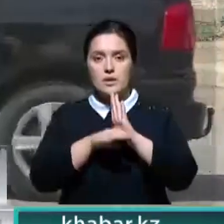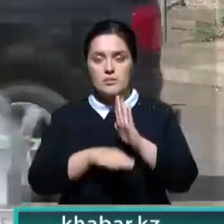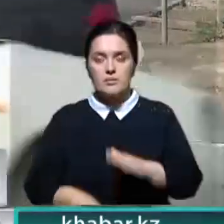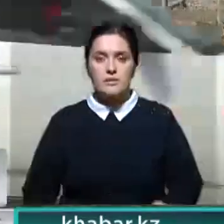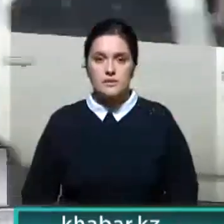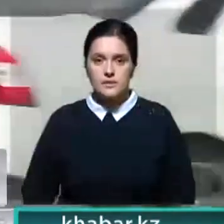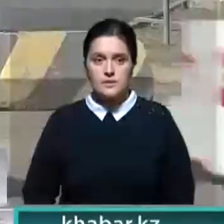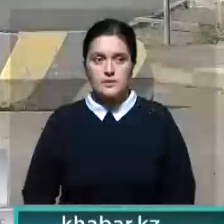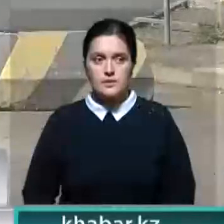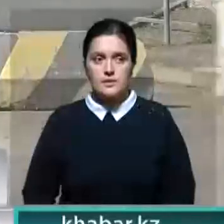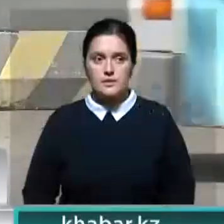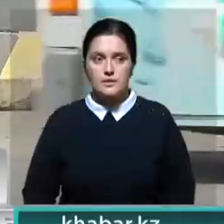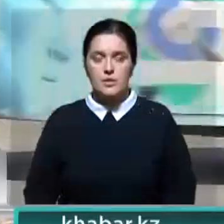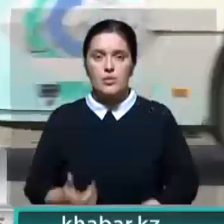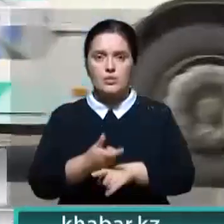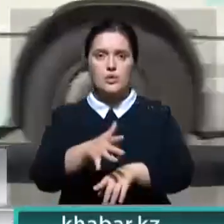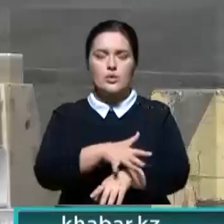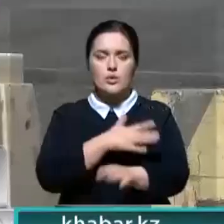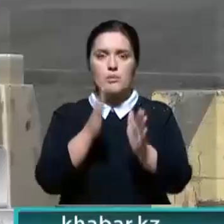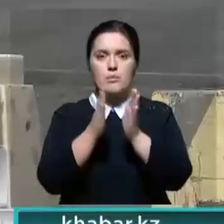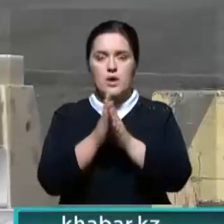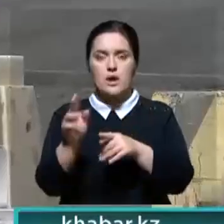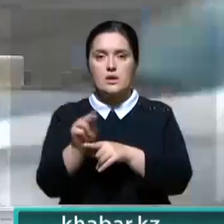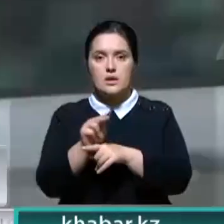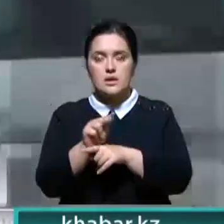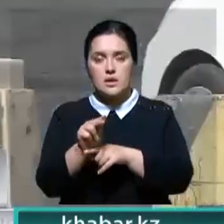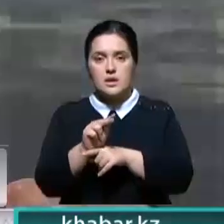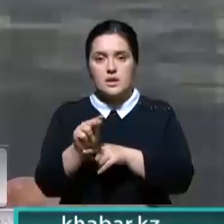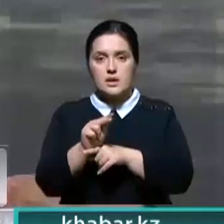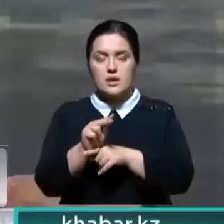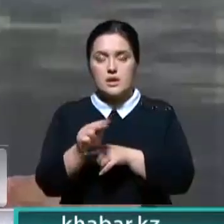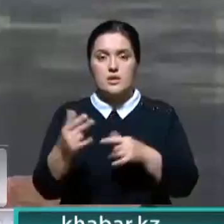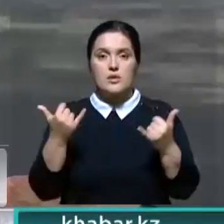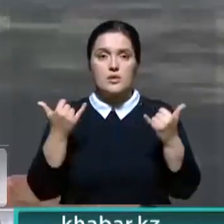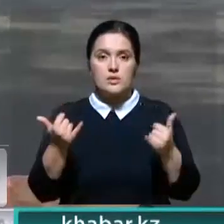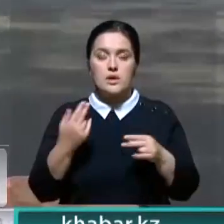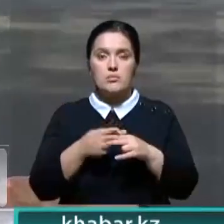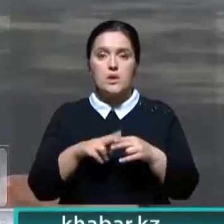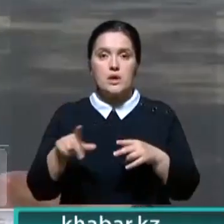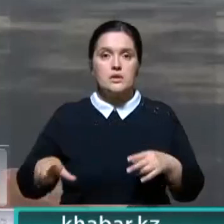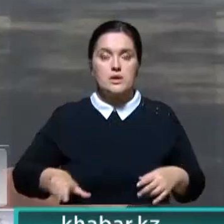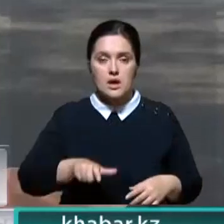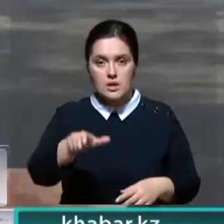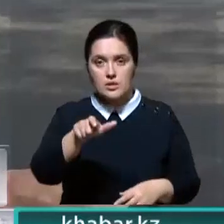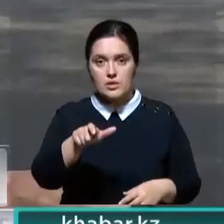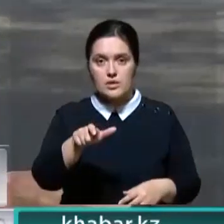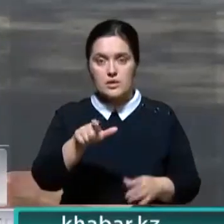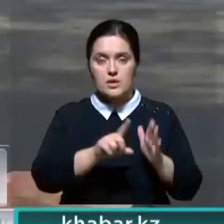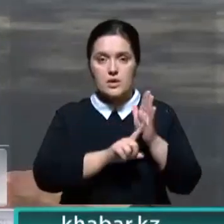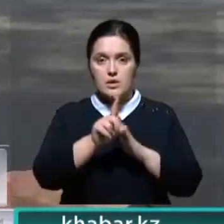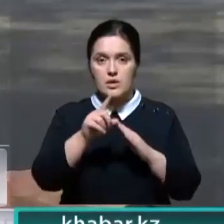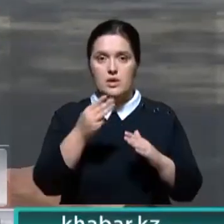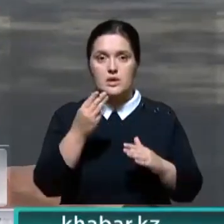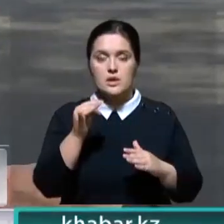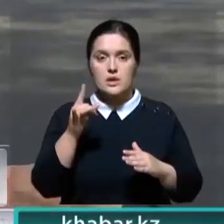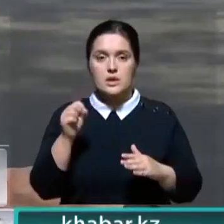здесь жители просили о ремонте этой дороги. Один тепловоз у нас на все отделение дороги работает, это начиная от